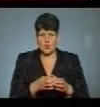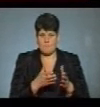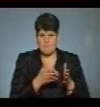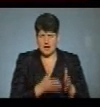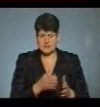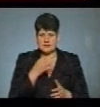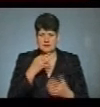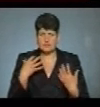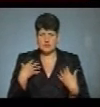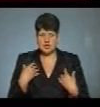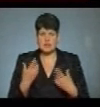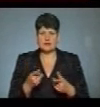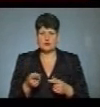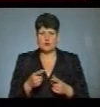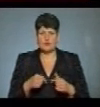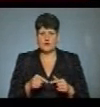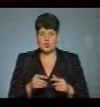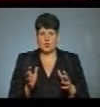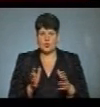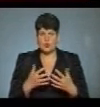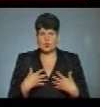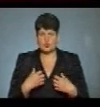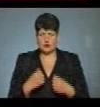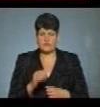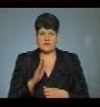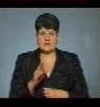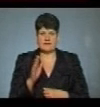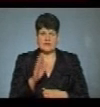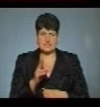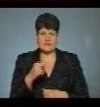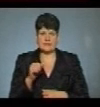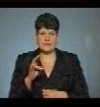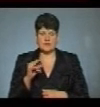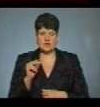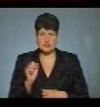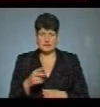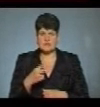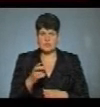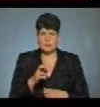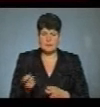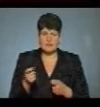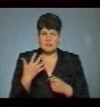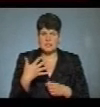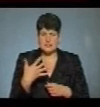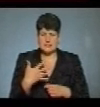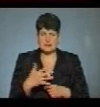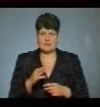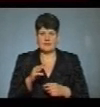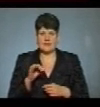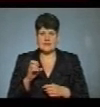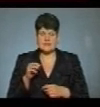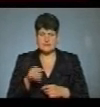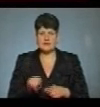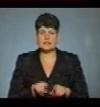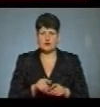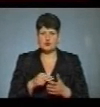начальник Тернопільського відділу охорони здоров'я Василь Данчак. 20 березня до Тернополя привезли 50 експрес-тестів. Їх також